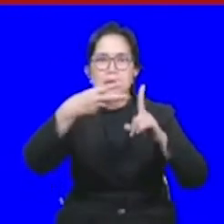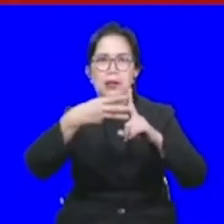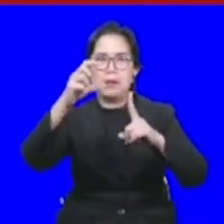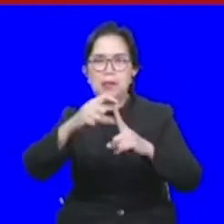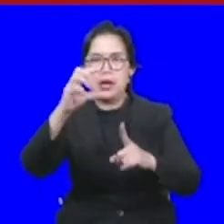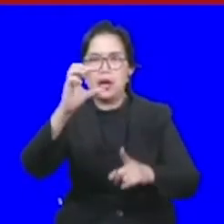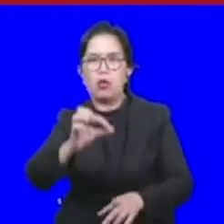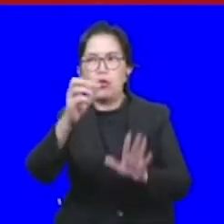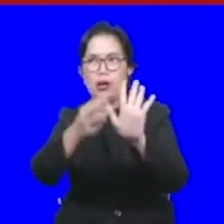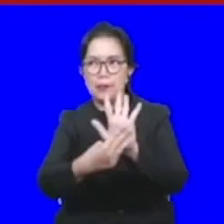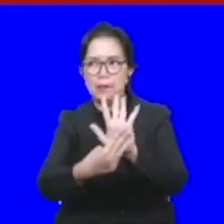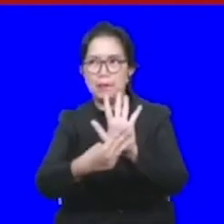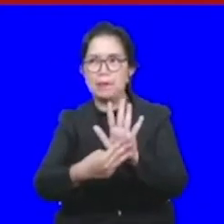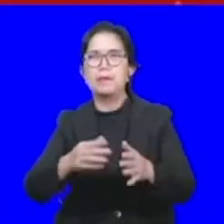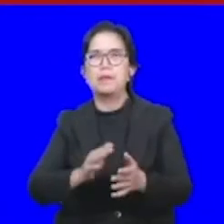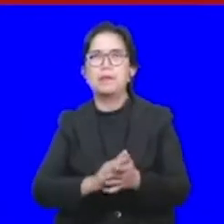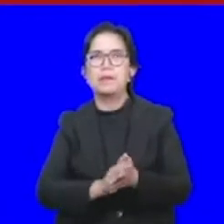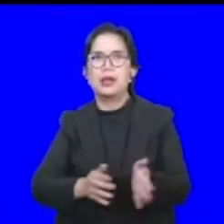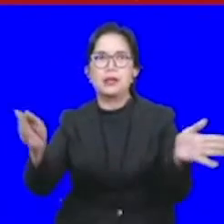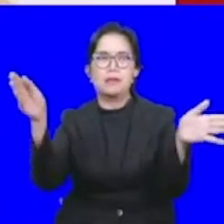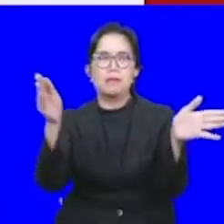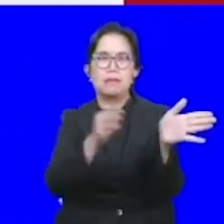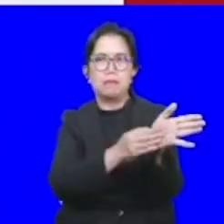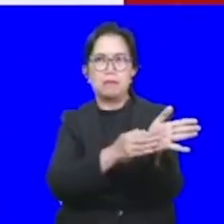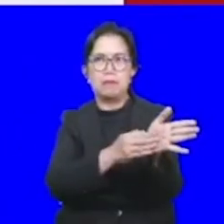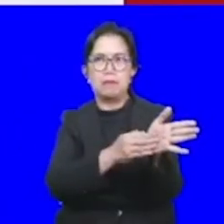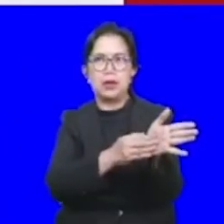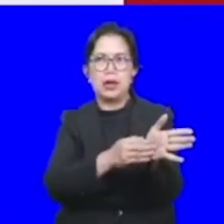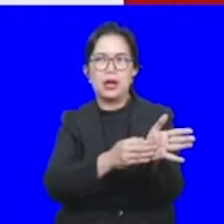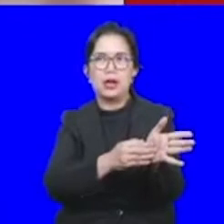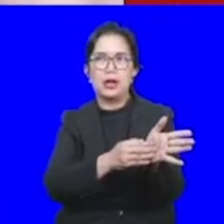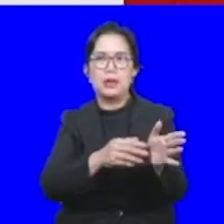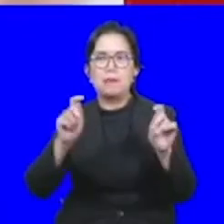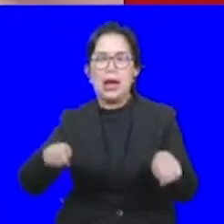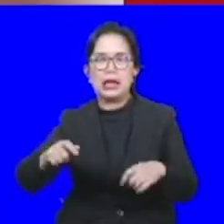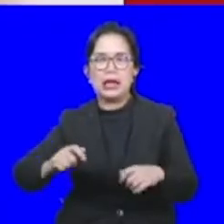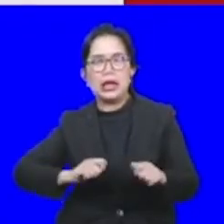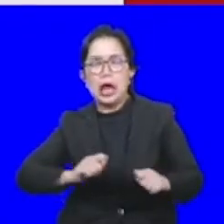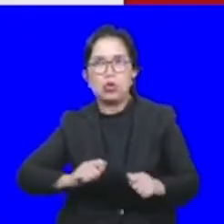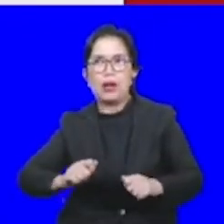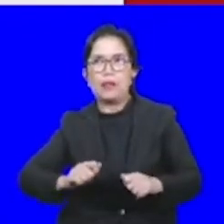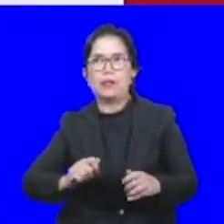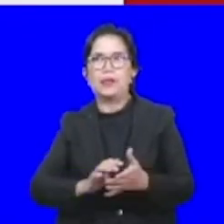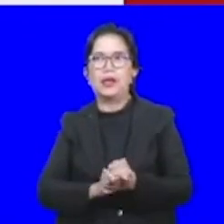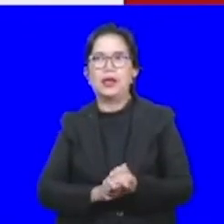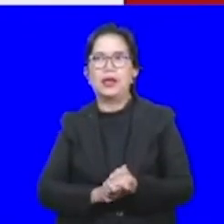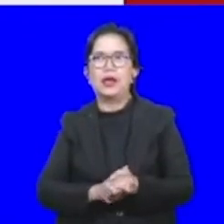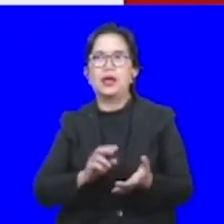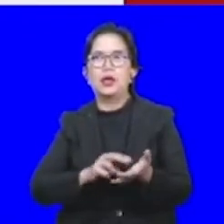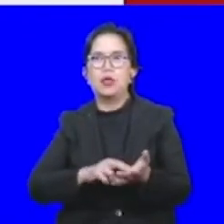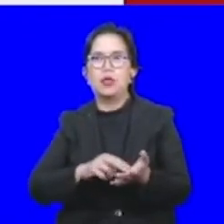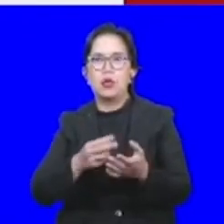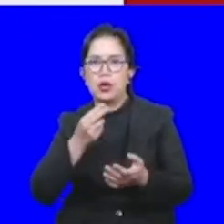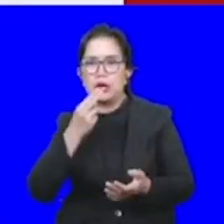POM ini akan memberikan yang namanya emergency usut reasons mungkin kalau diobat Biasa namanya adalah nomor izin edar untuk